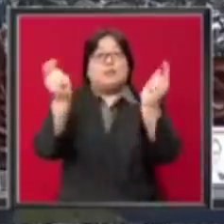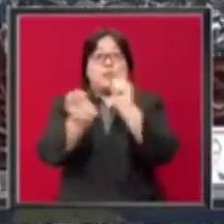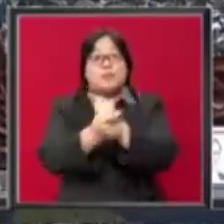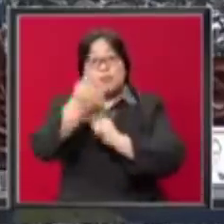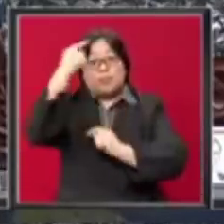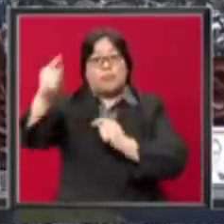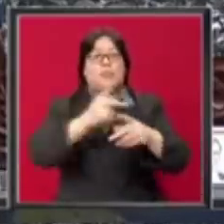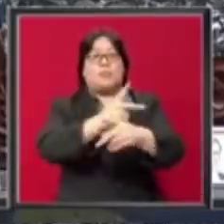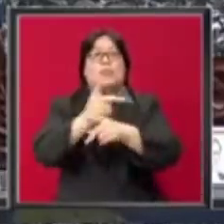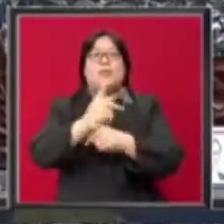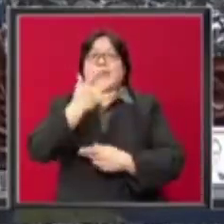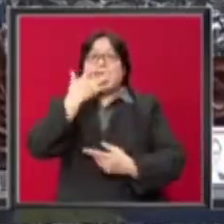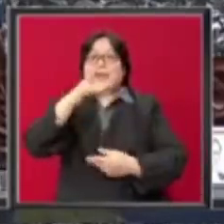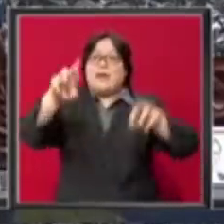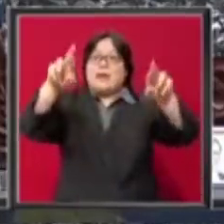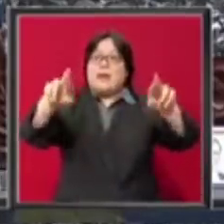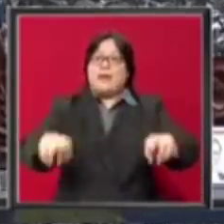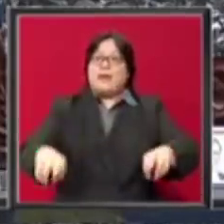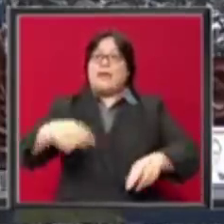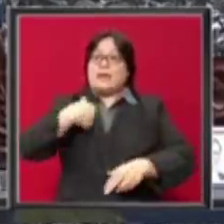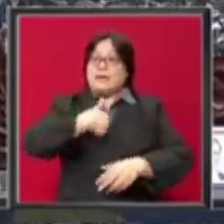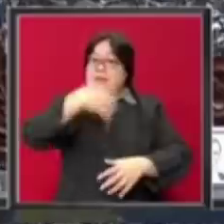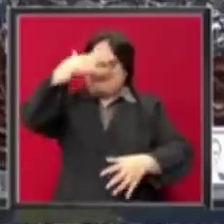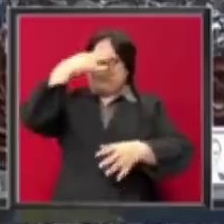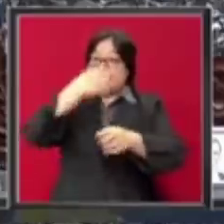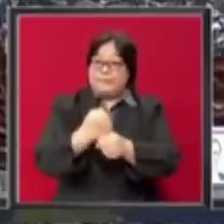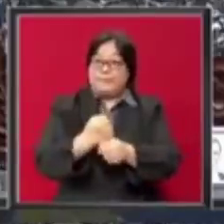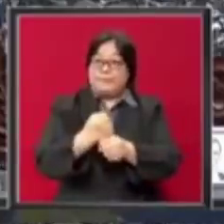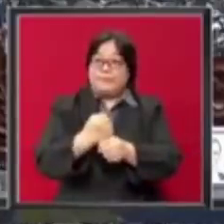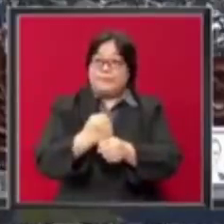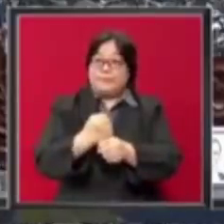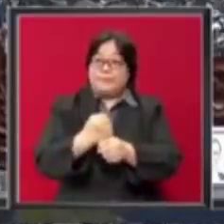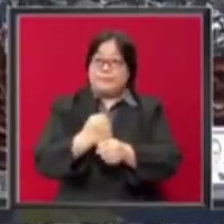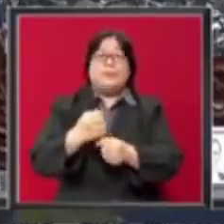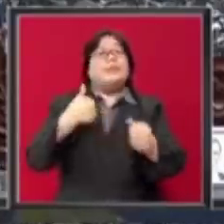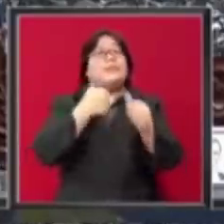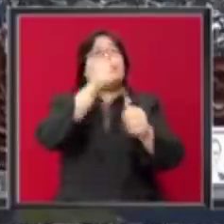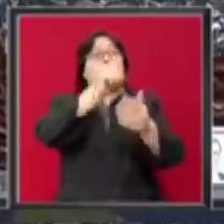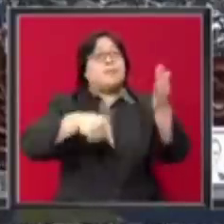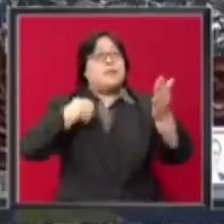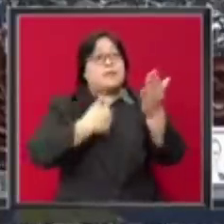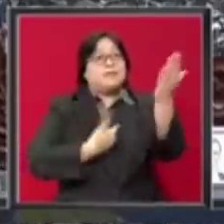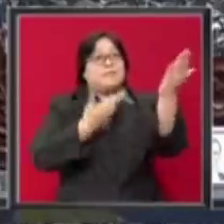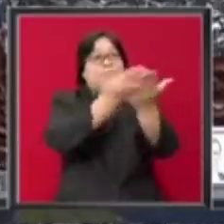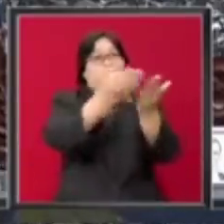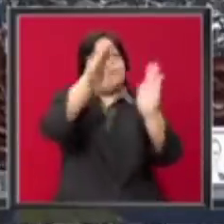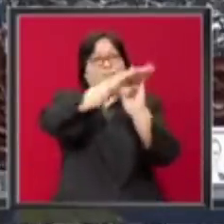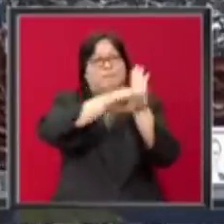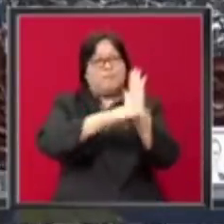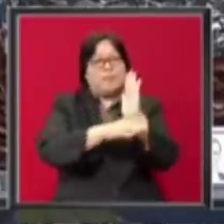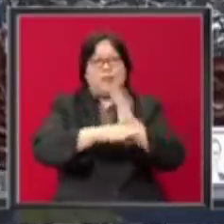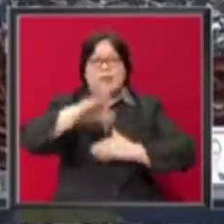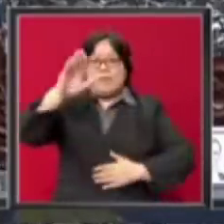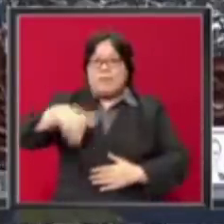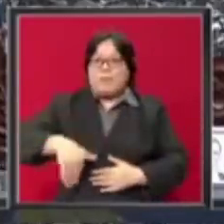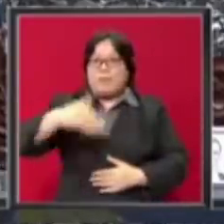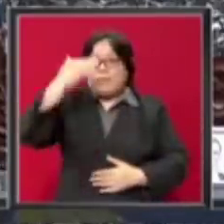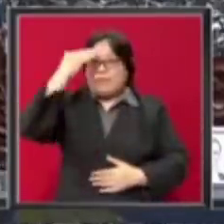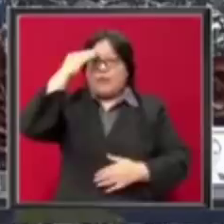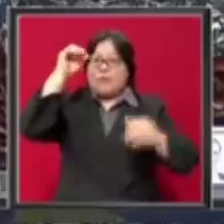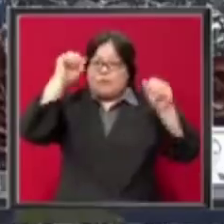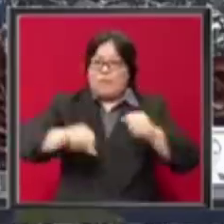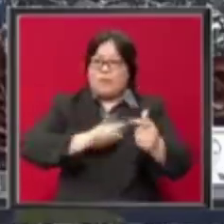untuk membela nasib rakyat yang kita yakini seperti mana kita tuntut, belum pasti belanjawan ini